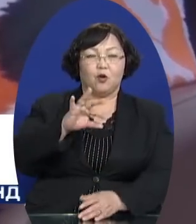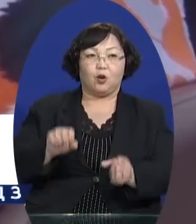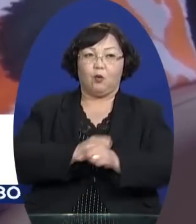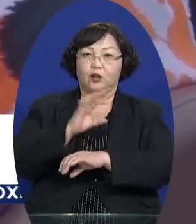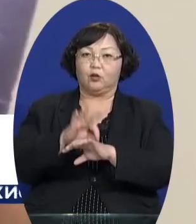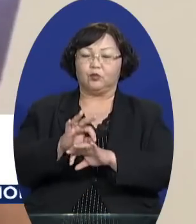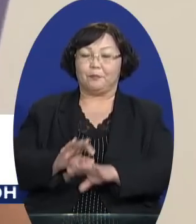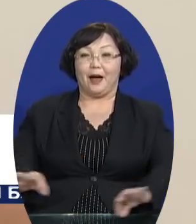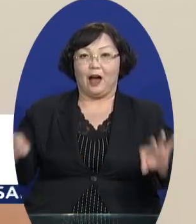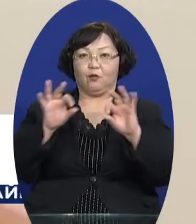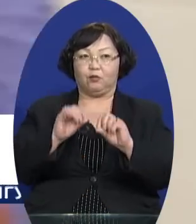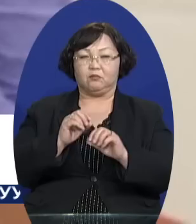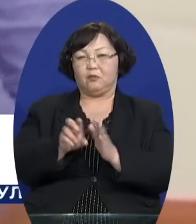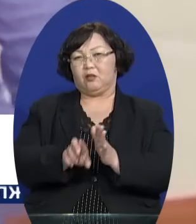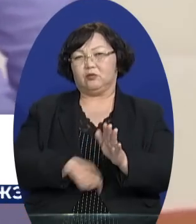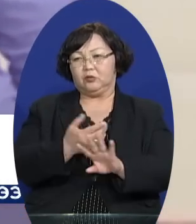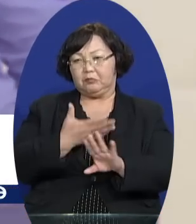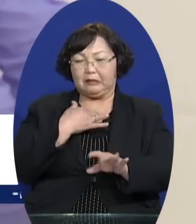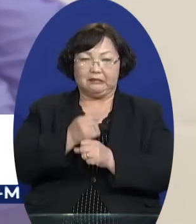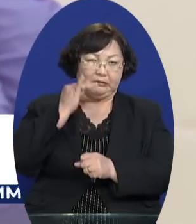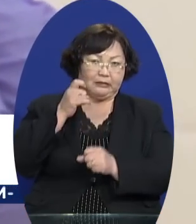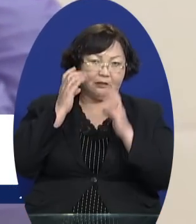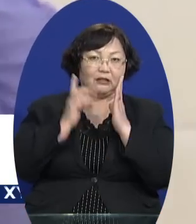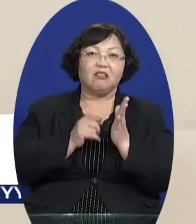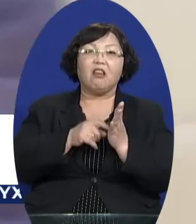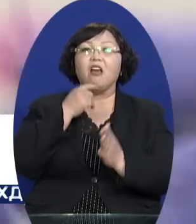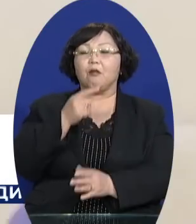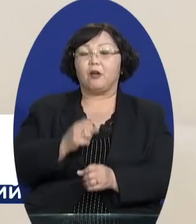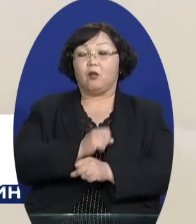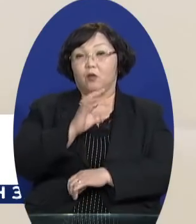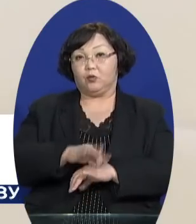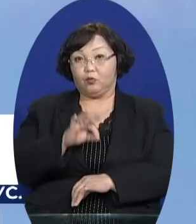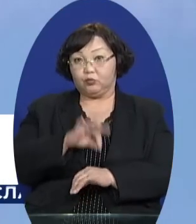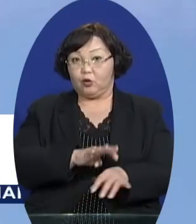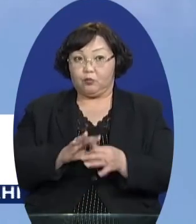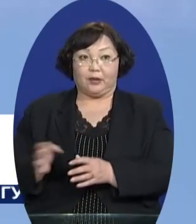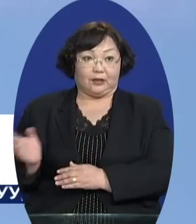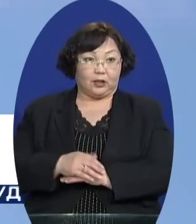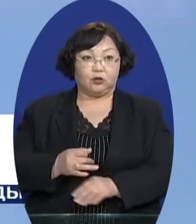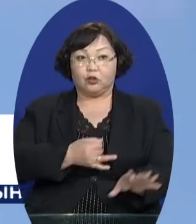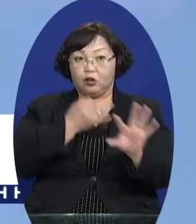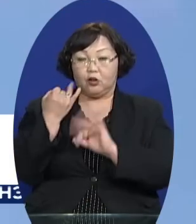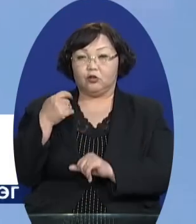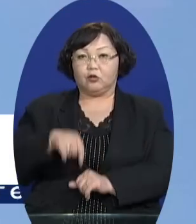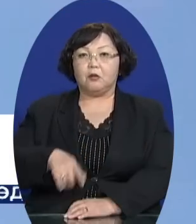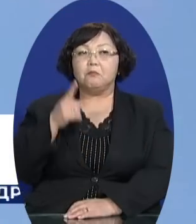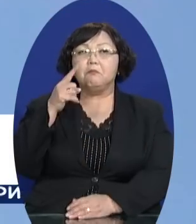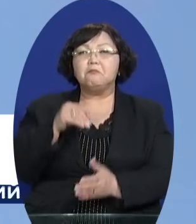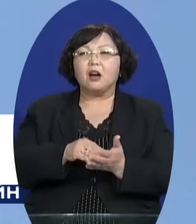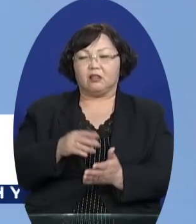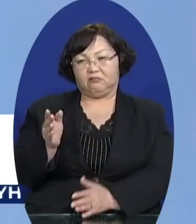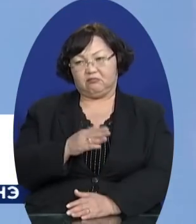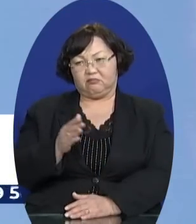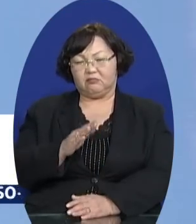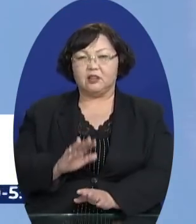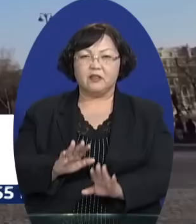аргагүй болсныг Клугемэн тэмдэглэн хэлжээ. Европын бүсэд ковид-19-ийн шалтгаанд нас баралт 7 хоногтой 1000-аас буурахгүй байгаа гэдгийг